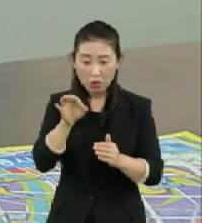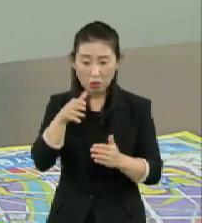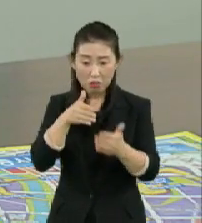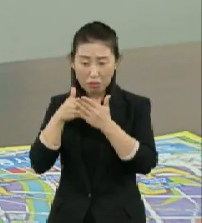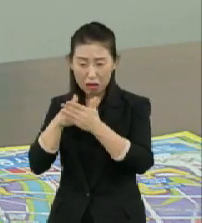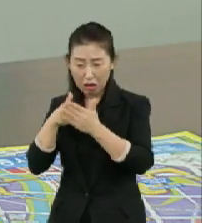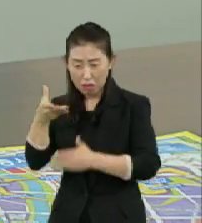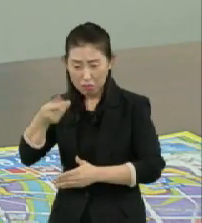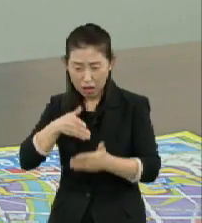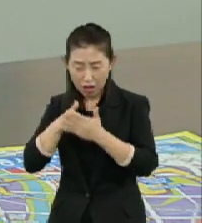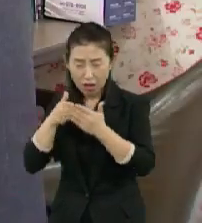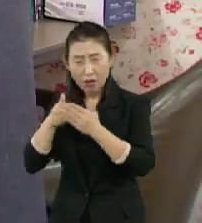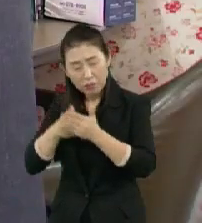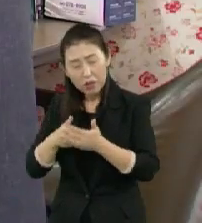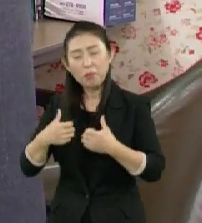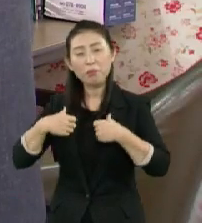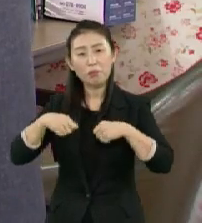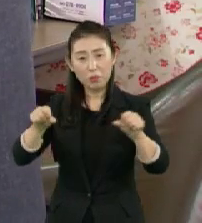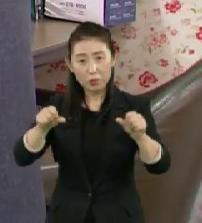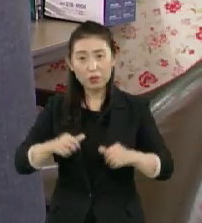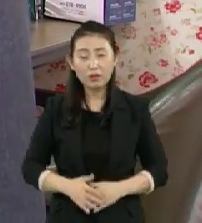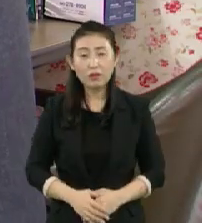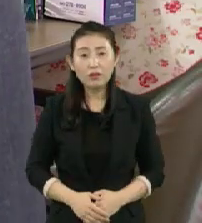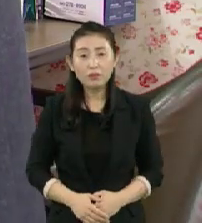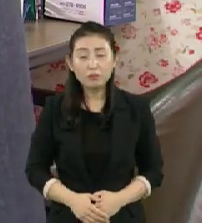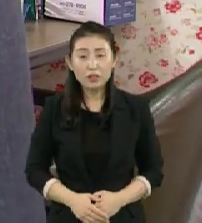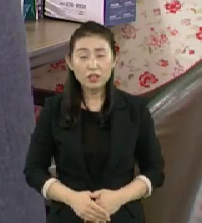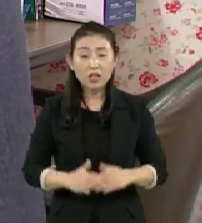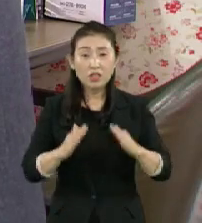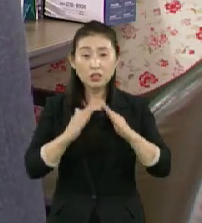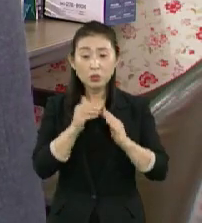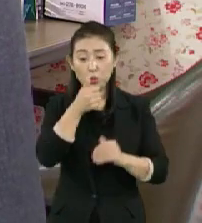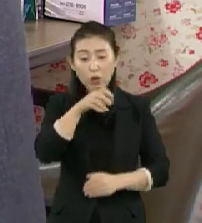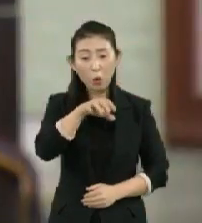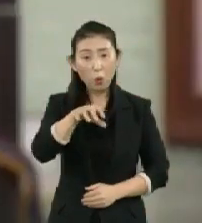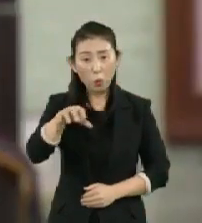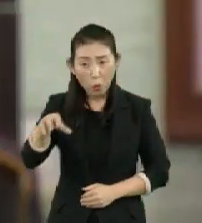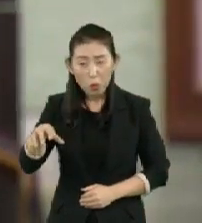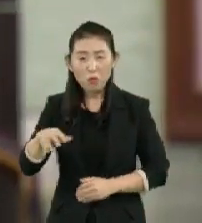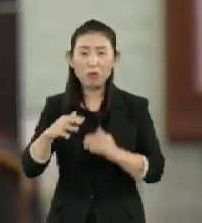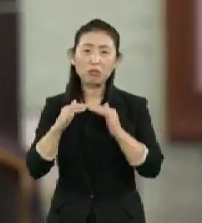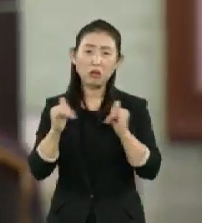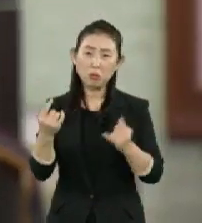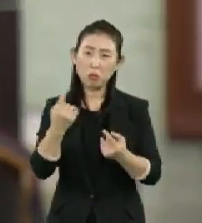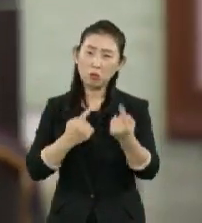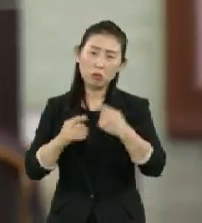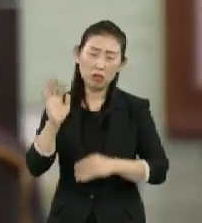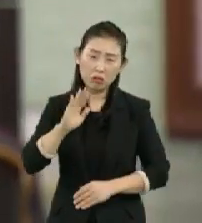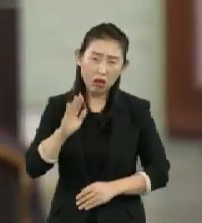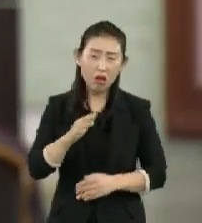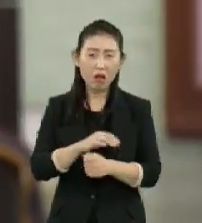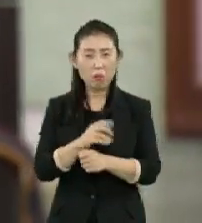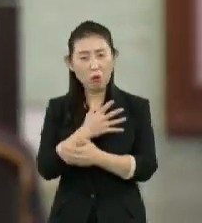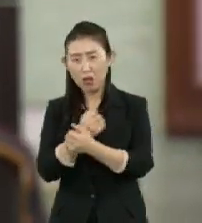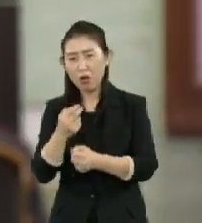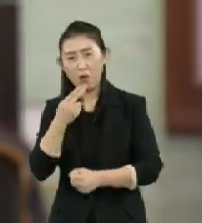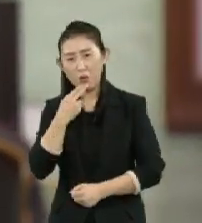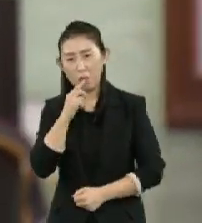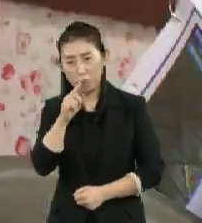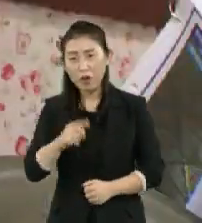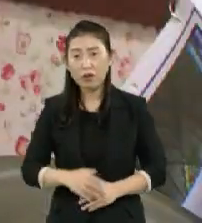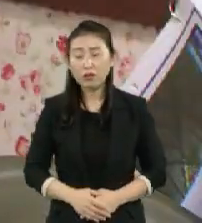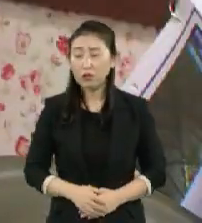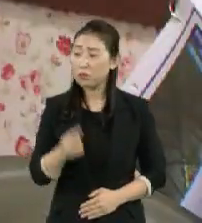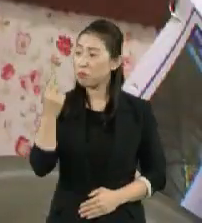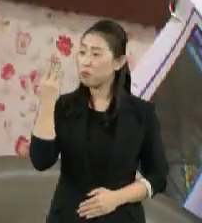사례가 속출하고 있습니다. 부동산 업소마다 이 때문에 거래가 더 어려워졌다며 하소연입니다.